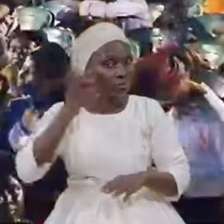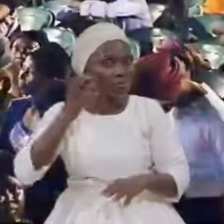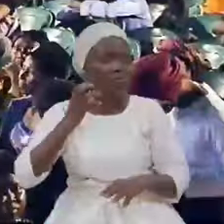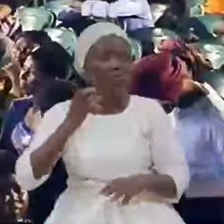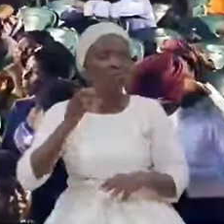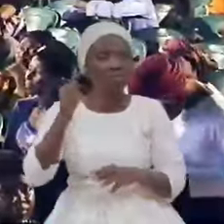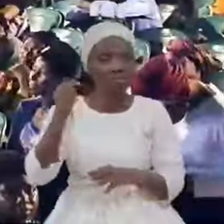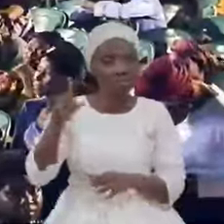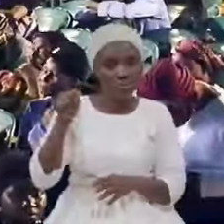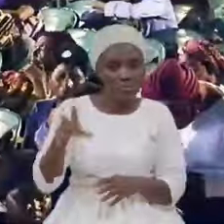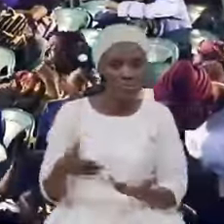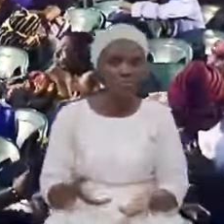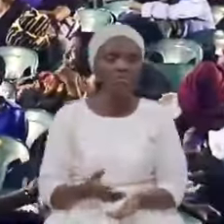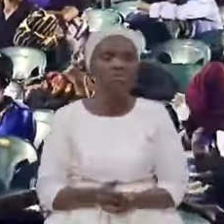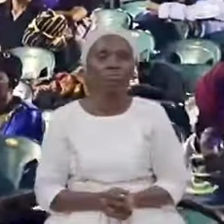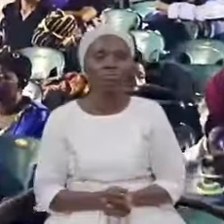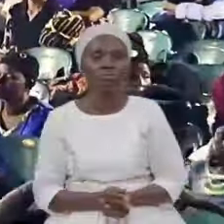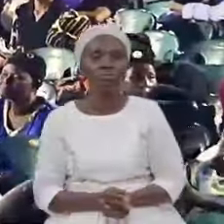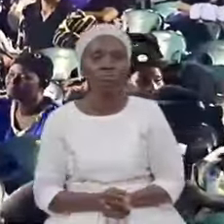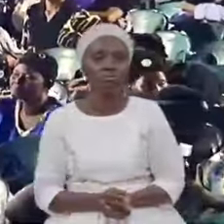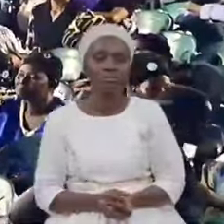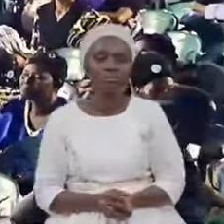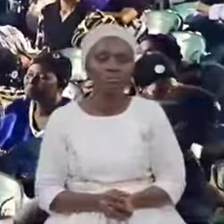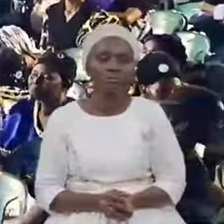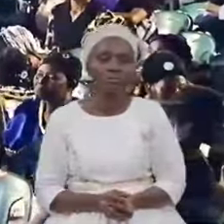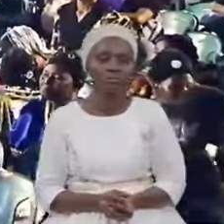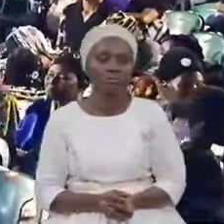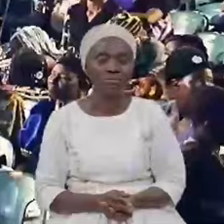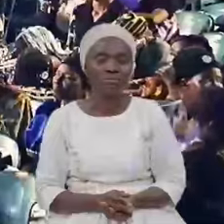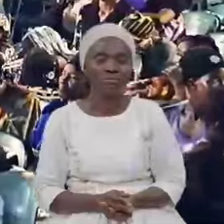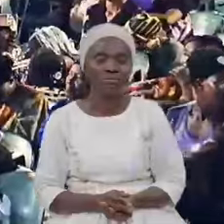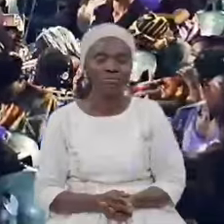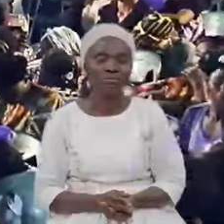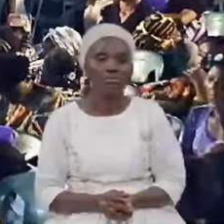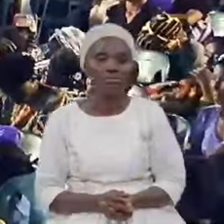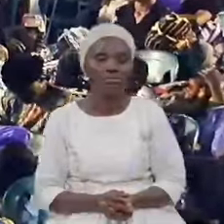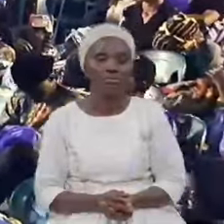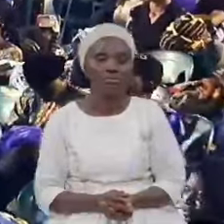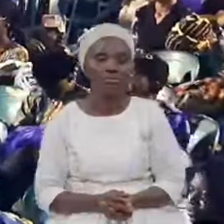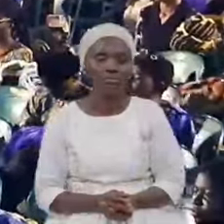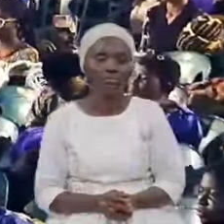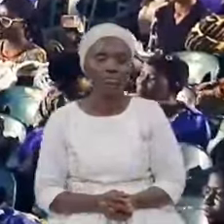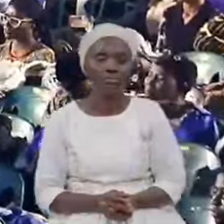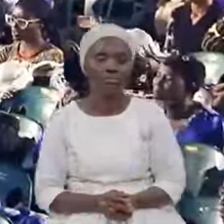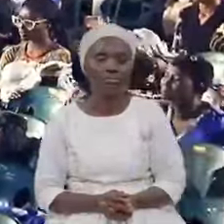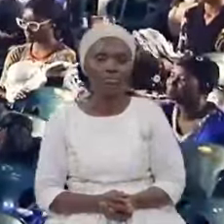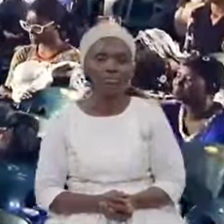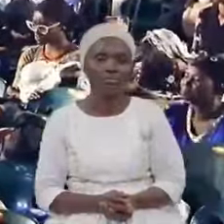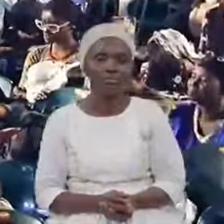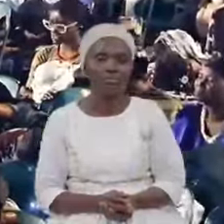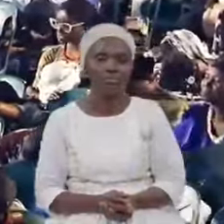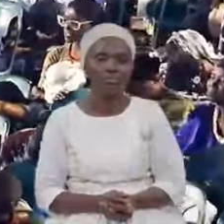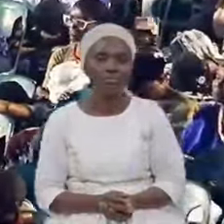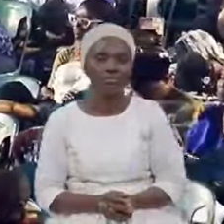+234 91 54 44 92 63. Je reprends, vous pouvez nous contacter sur ce numéro-là en précisant donc vos noms et prénoms, numéro et